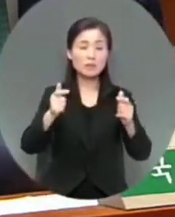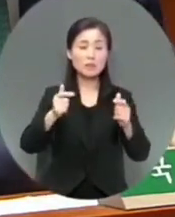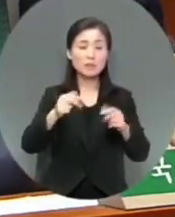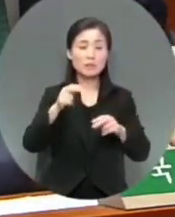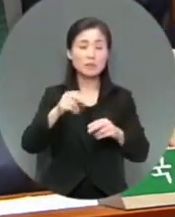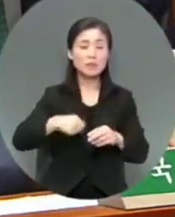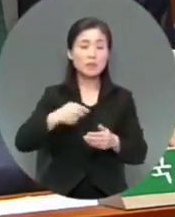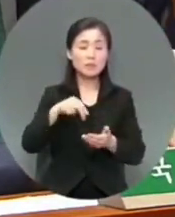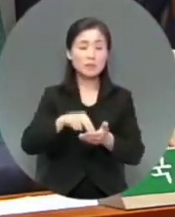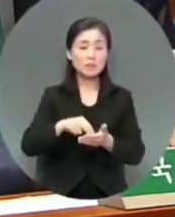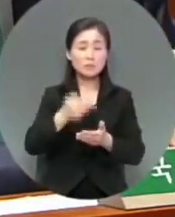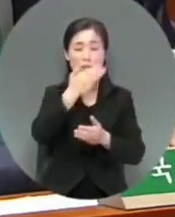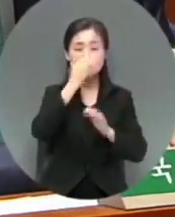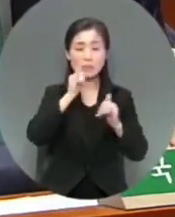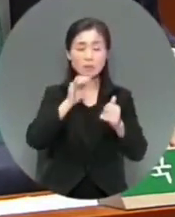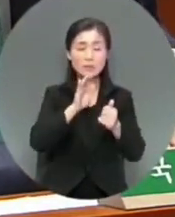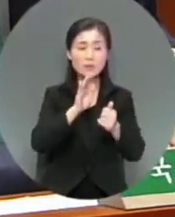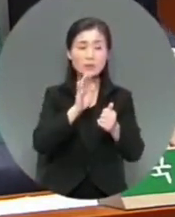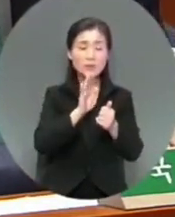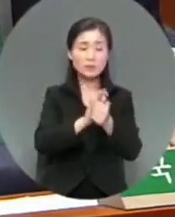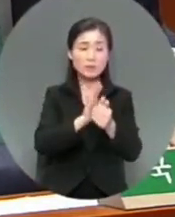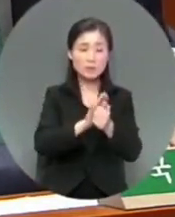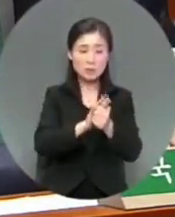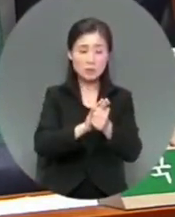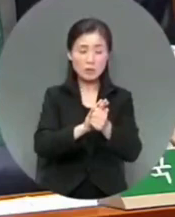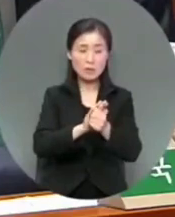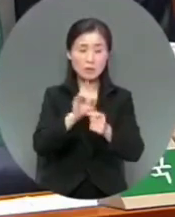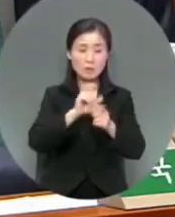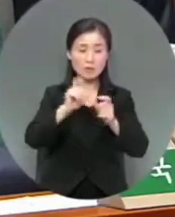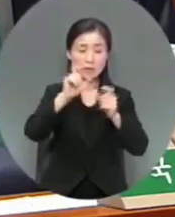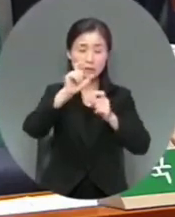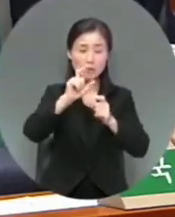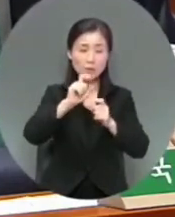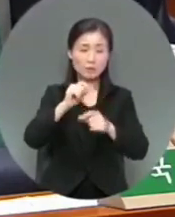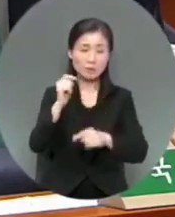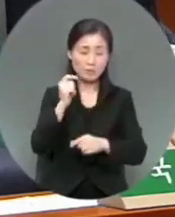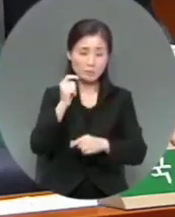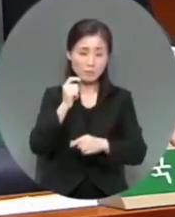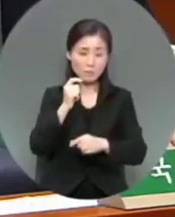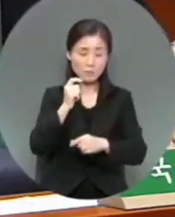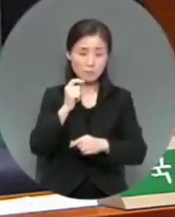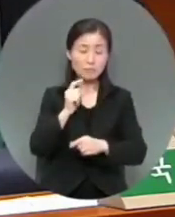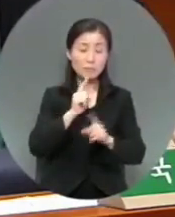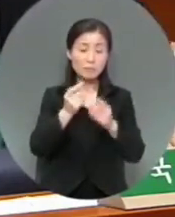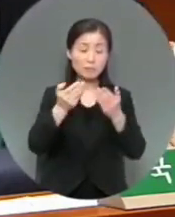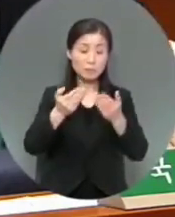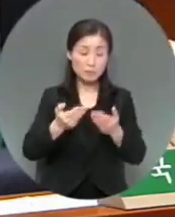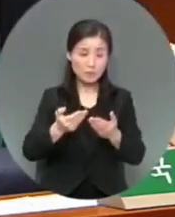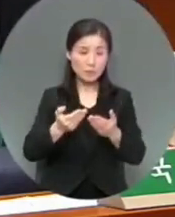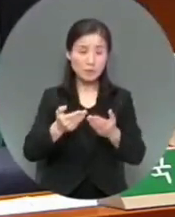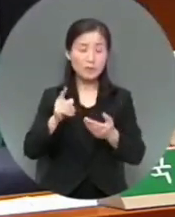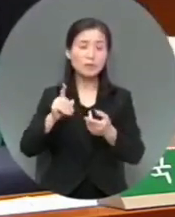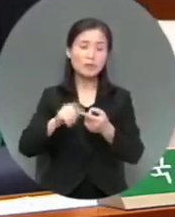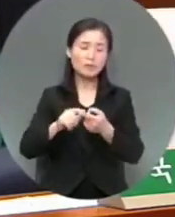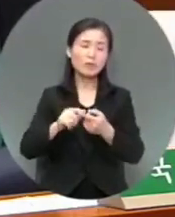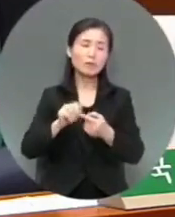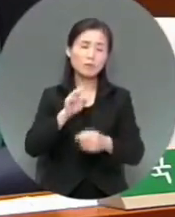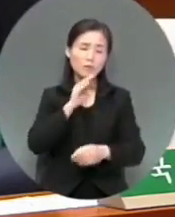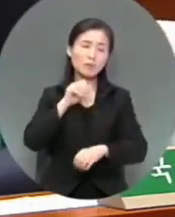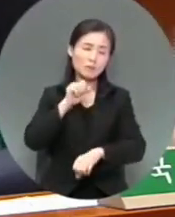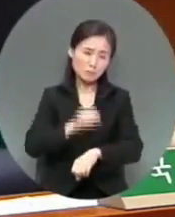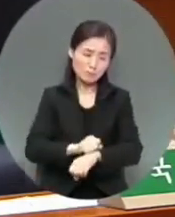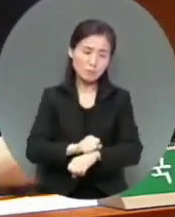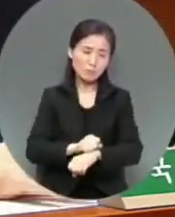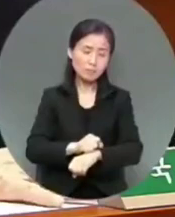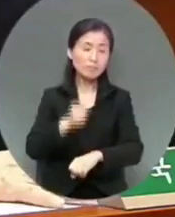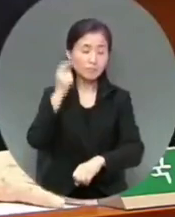자립준비청년지원강화 등 더 툼터피 촘촘하게 보호하겠다고 말씀하셨고 아주 잘했고 이 부분에 대해서는 저도 아주